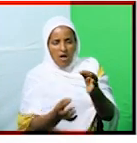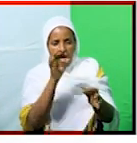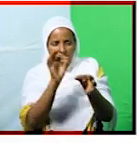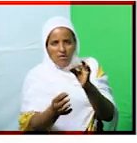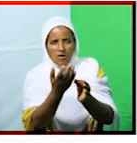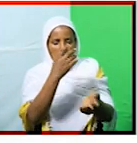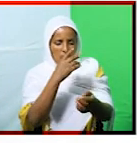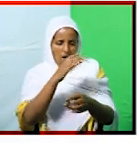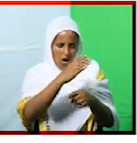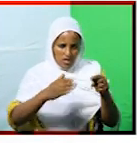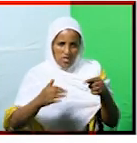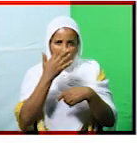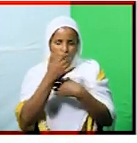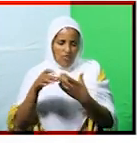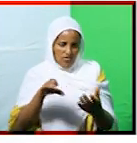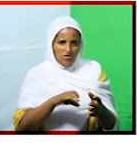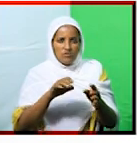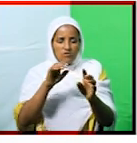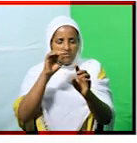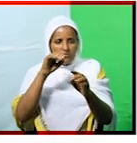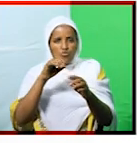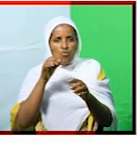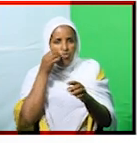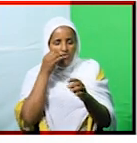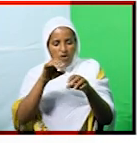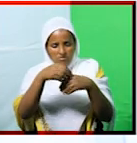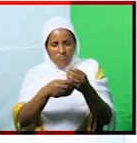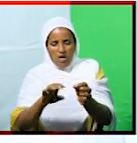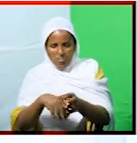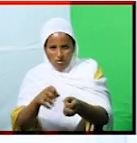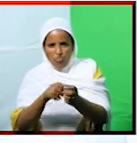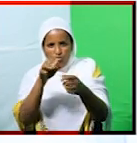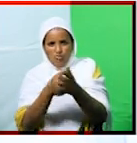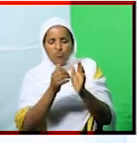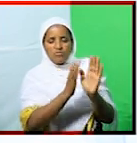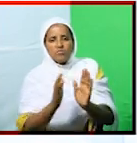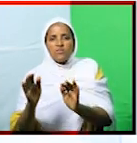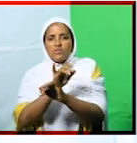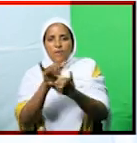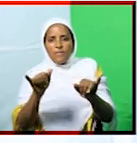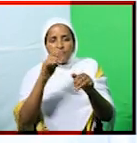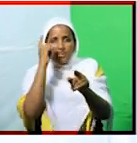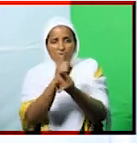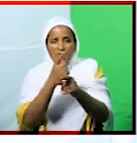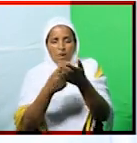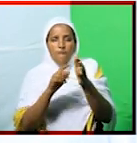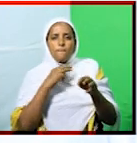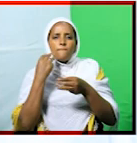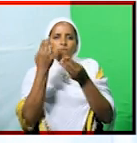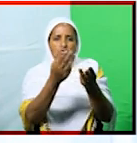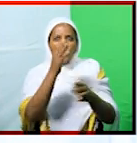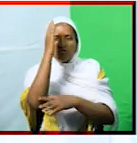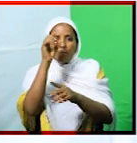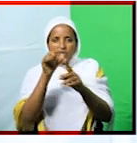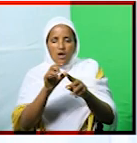አርደህ ደሙን አፈሰህ ቆዳውን ገፈህ ብልቱን አውጥተህ የሚታጠበውን አጥበህ የሚረበረበውን ረብረበህ ነው። እንደዚያ ነው። ልክ ይህም መስዋዕት ነው፣ የእግዚአብሔር ቃል መስዋዕት